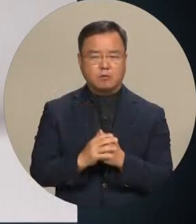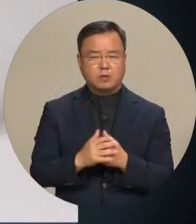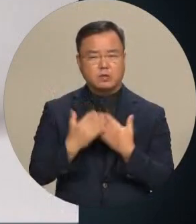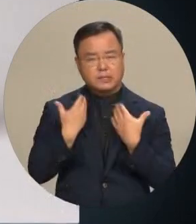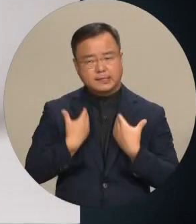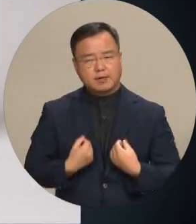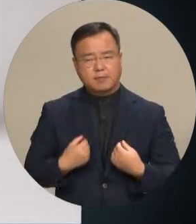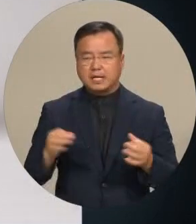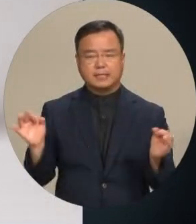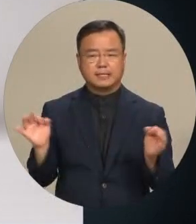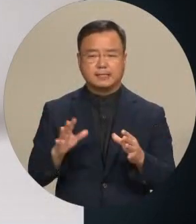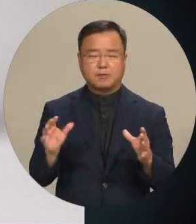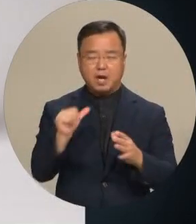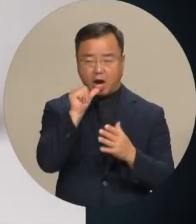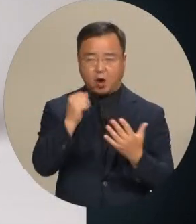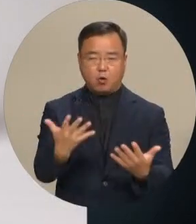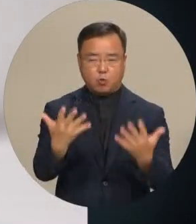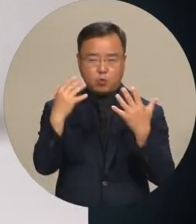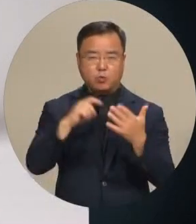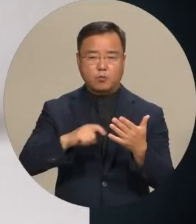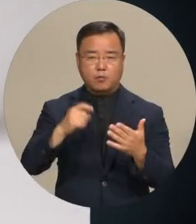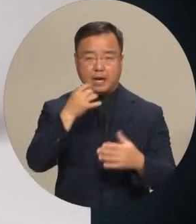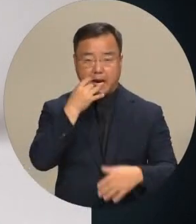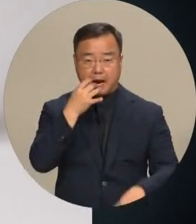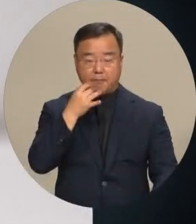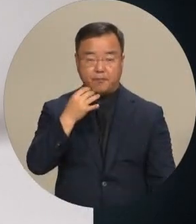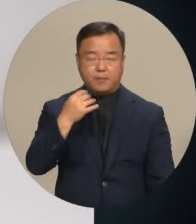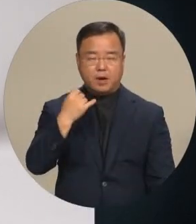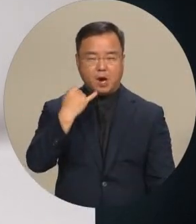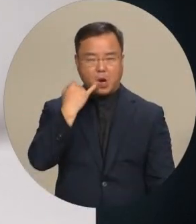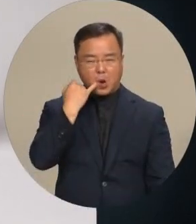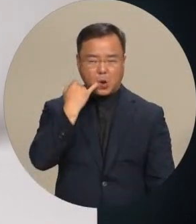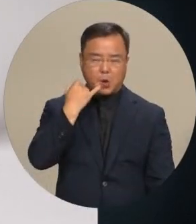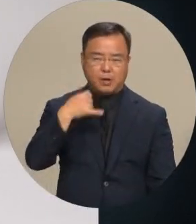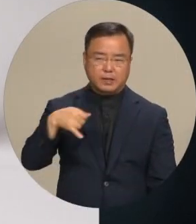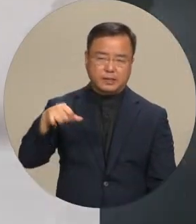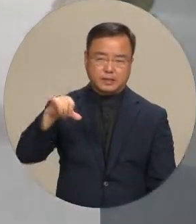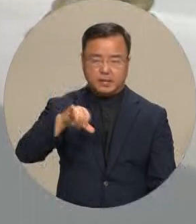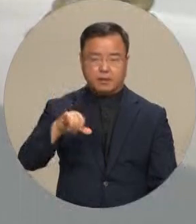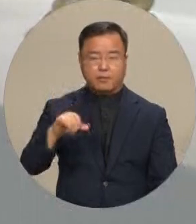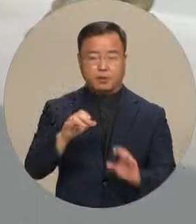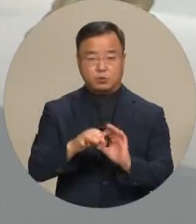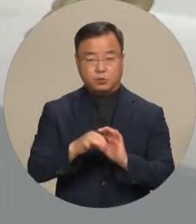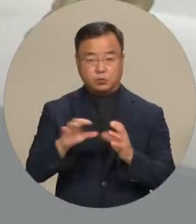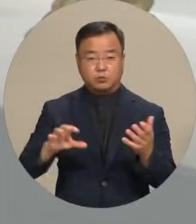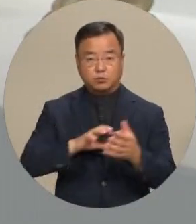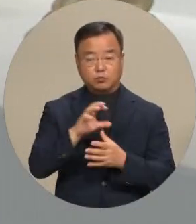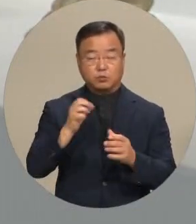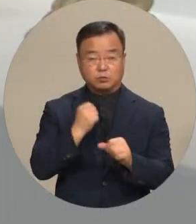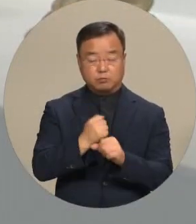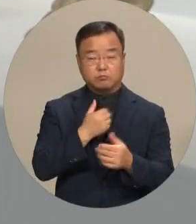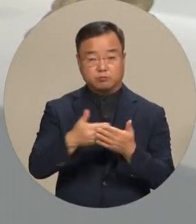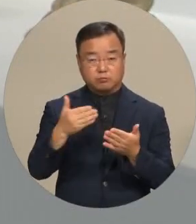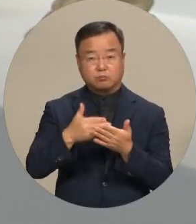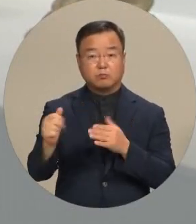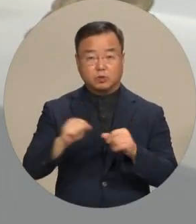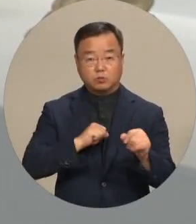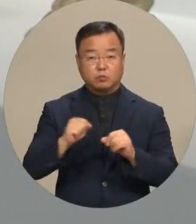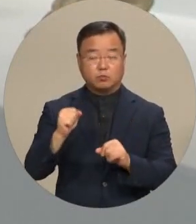잠시, 옥중에서도 밥풀과 간장 등을 통해 재료에 국한되지 않는 추상작품 활동을